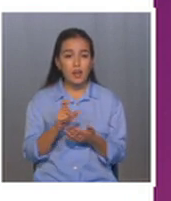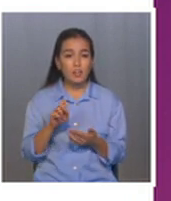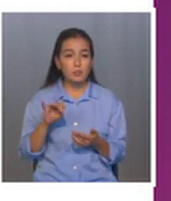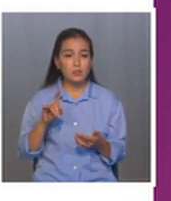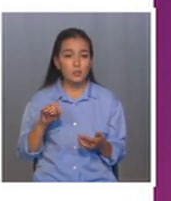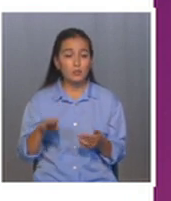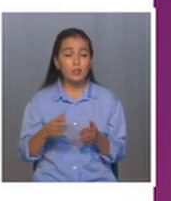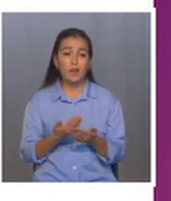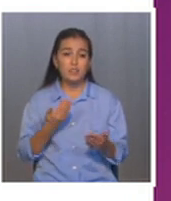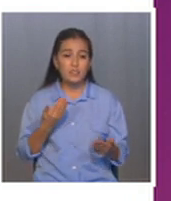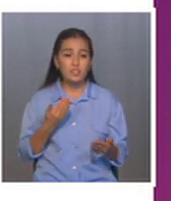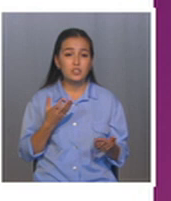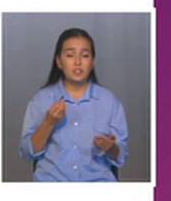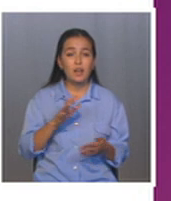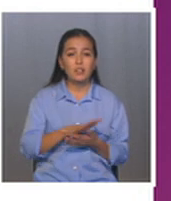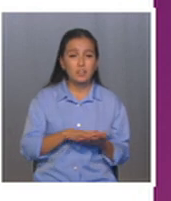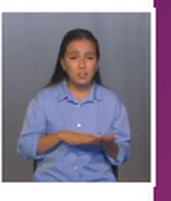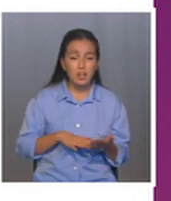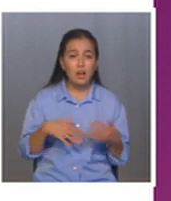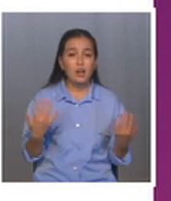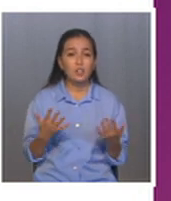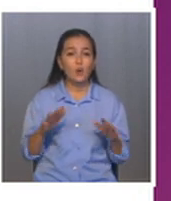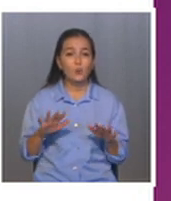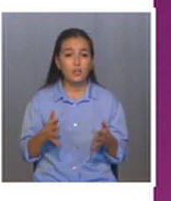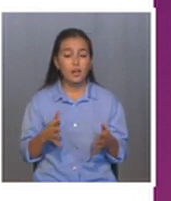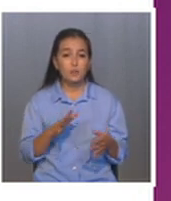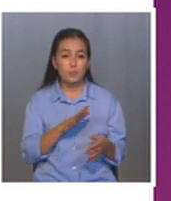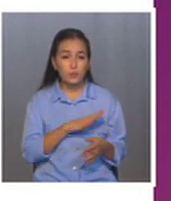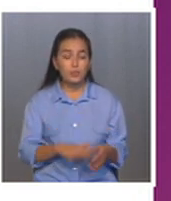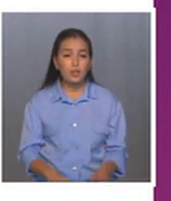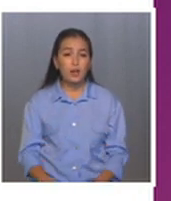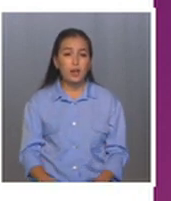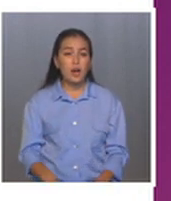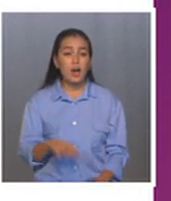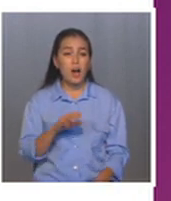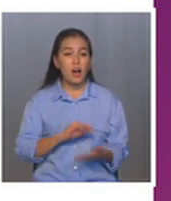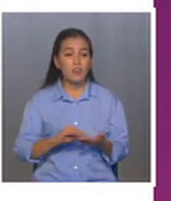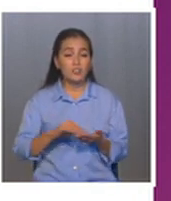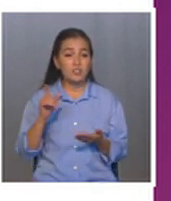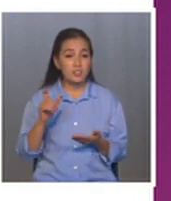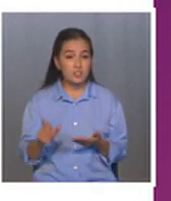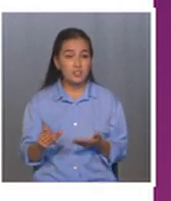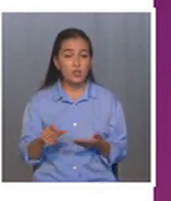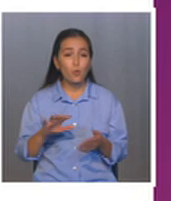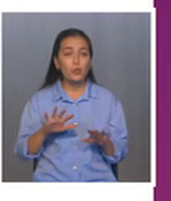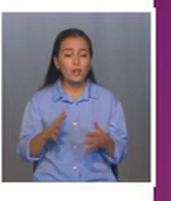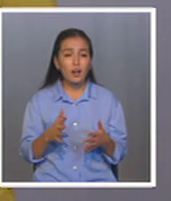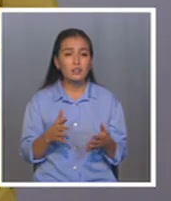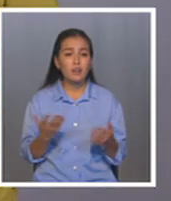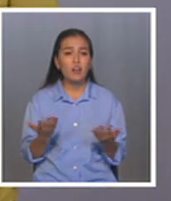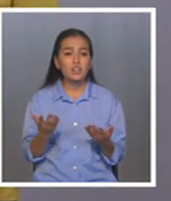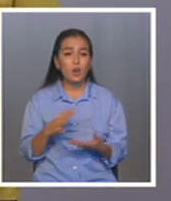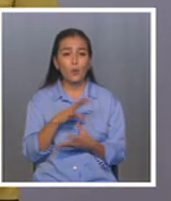дейін және кейін қандай оқиғалар болды? Автор жалпы оқиғаны қалай